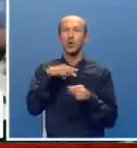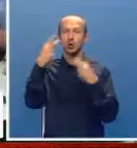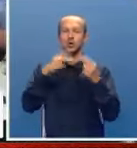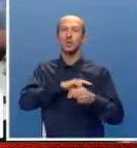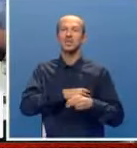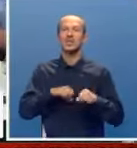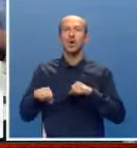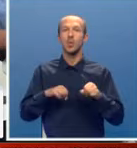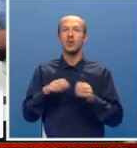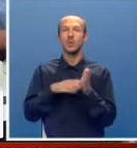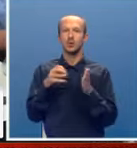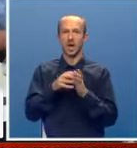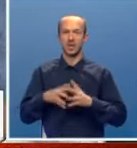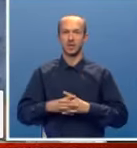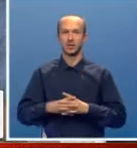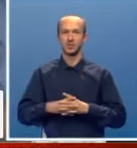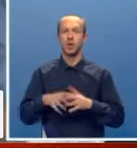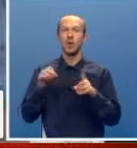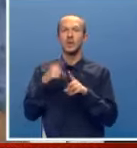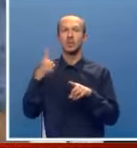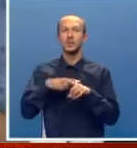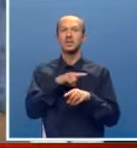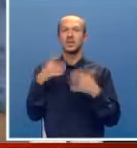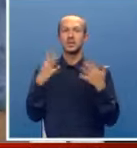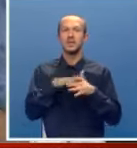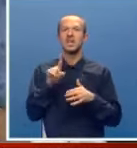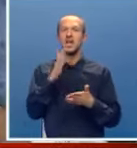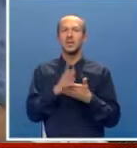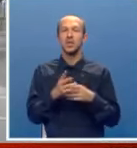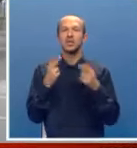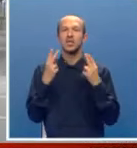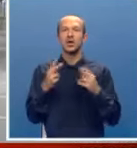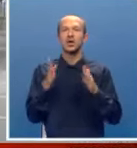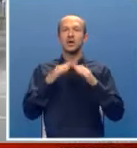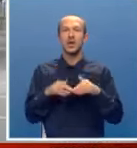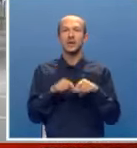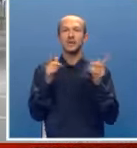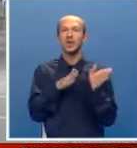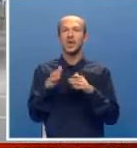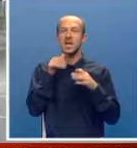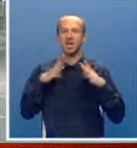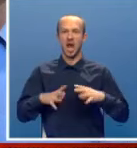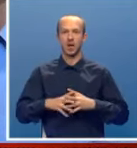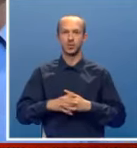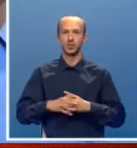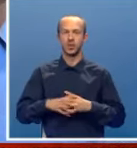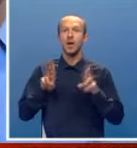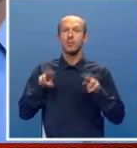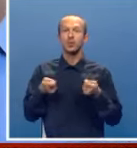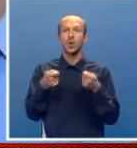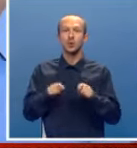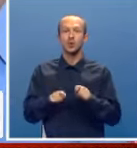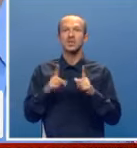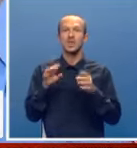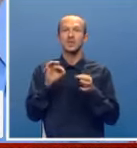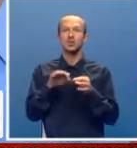kontroliše policijska uprava Mrkonjić grad. Od januara do septembra nije bilo ni značajnijeg narušavanja javnog reda i mira. Možemo da konstatujemo da